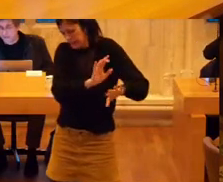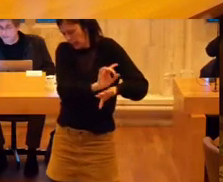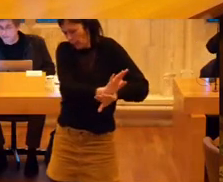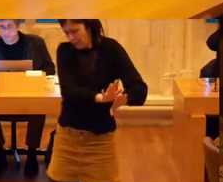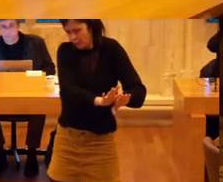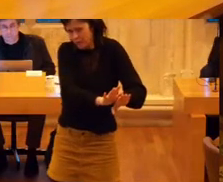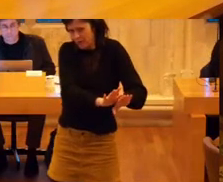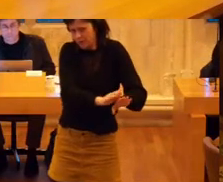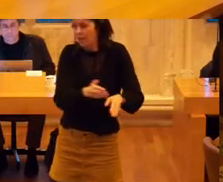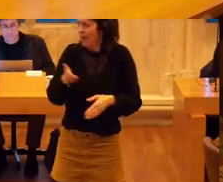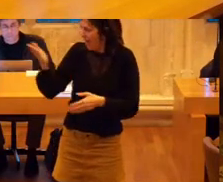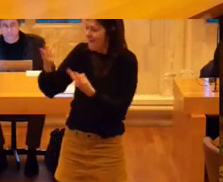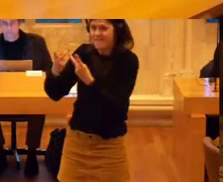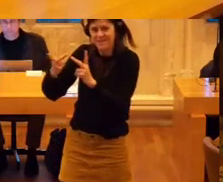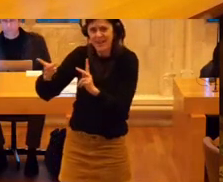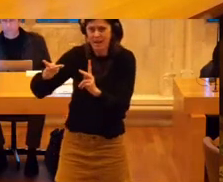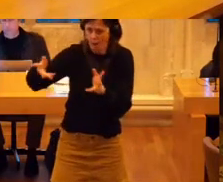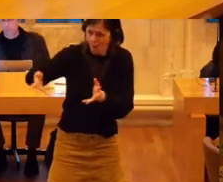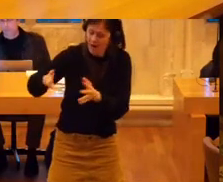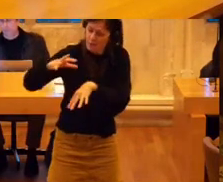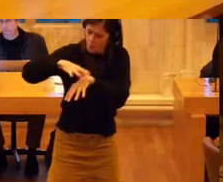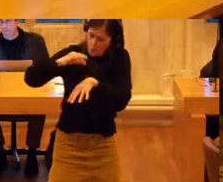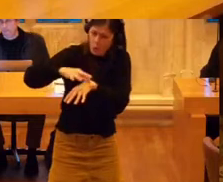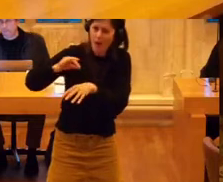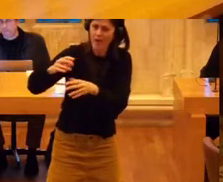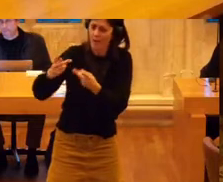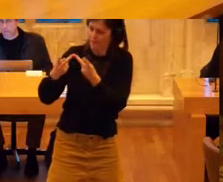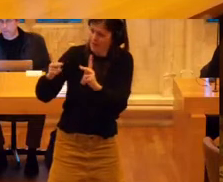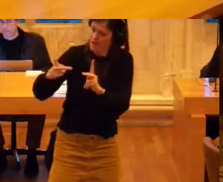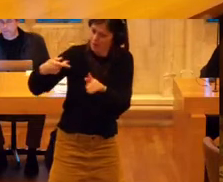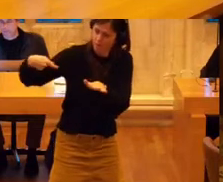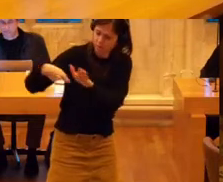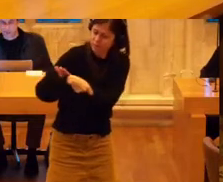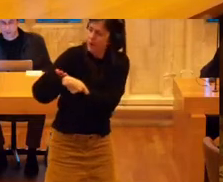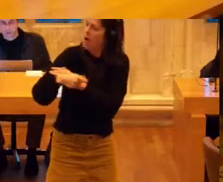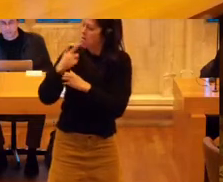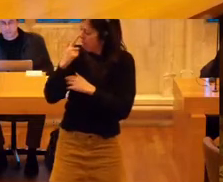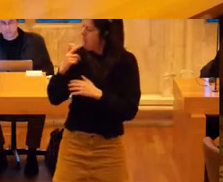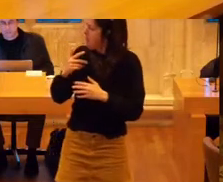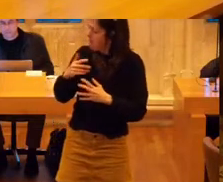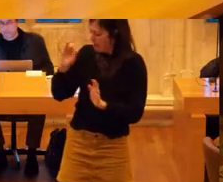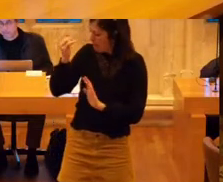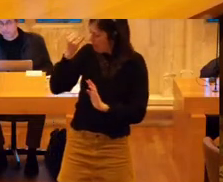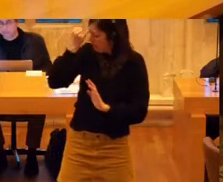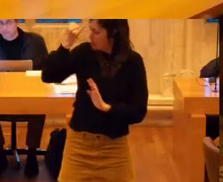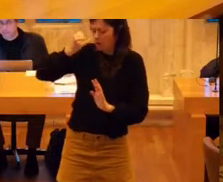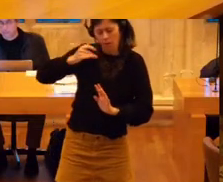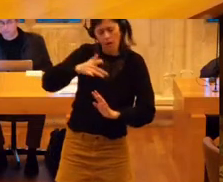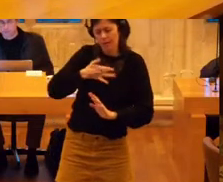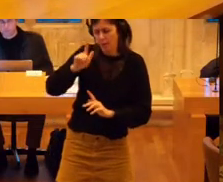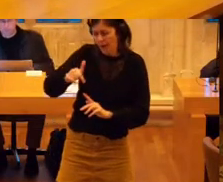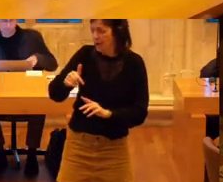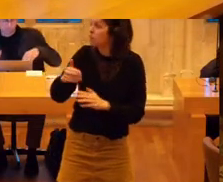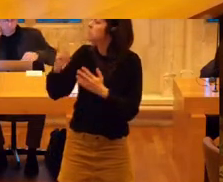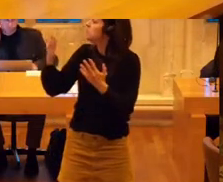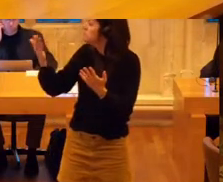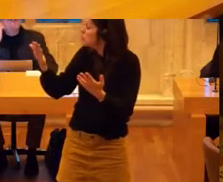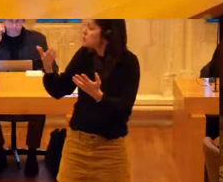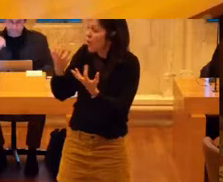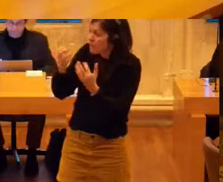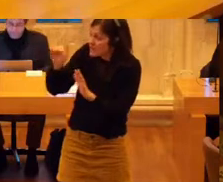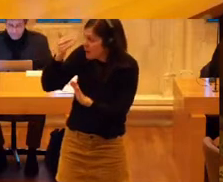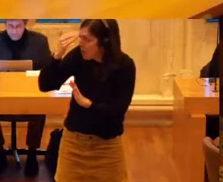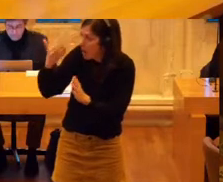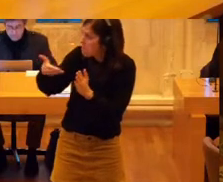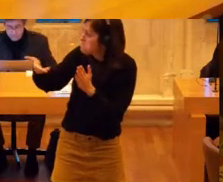était extrêmement positive et intéressante. Et donc, je voulais savoir où en était, premièrement, le